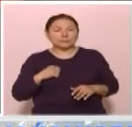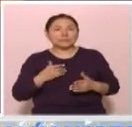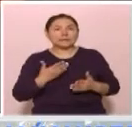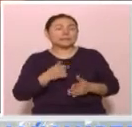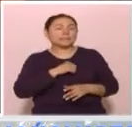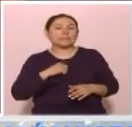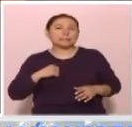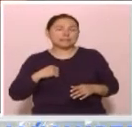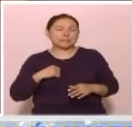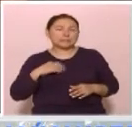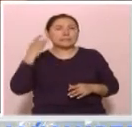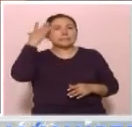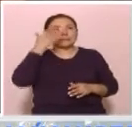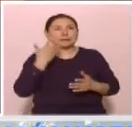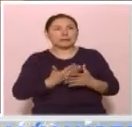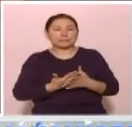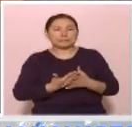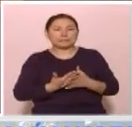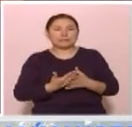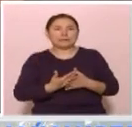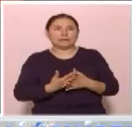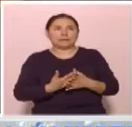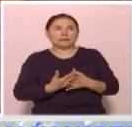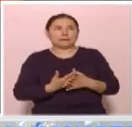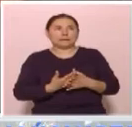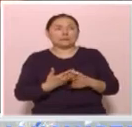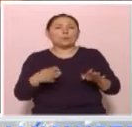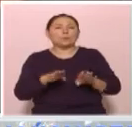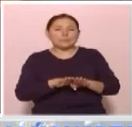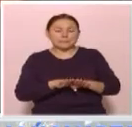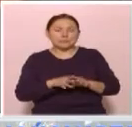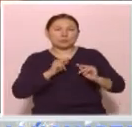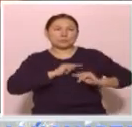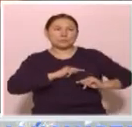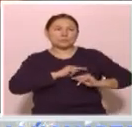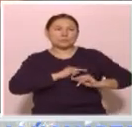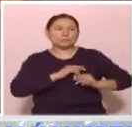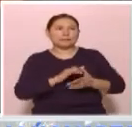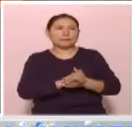ел зиялыларын, ел ақсақалдарын осы жұмысқа